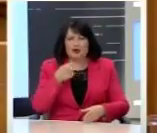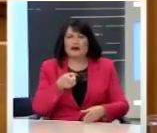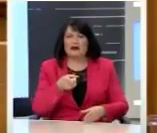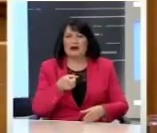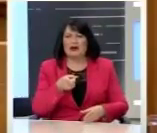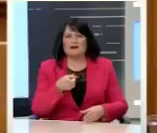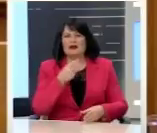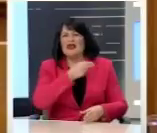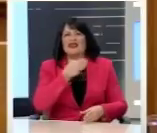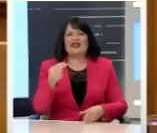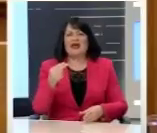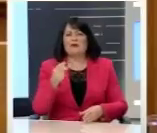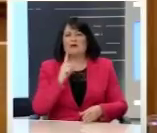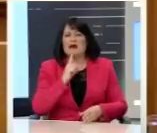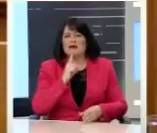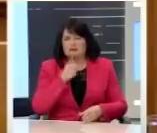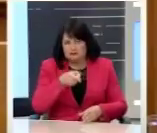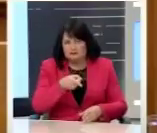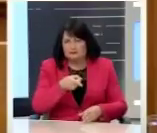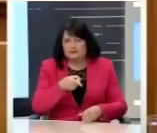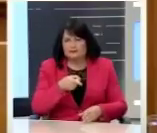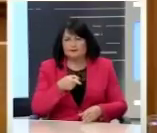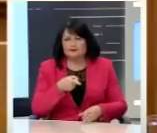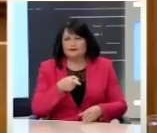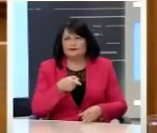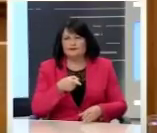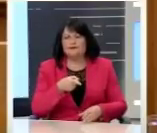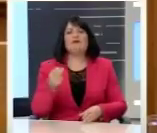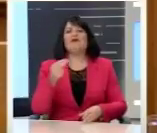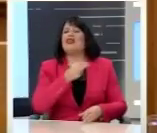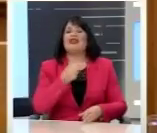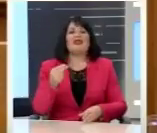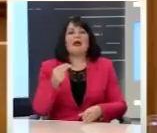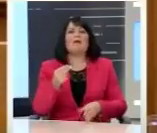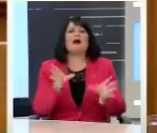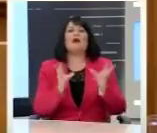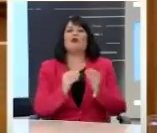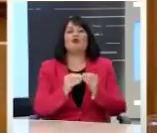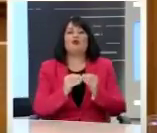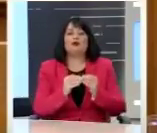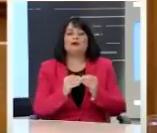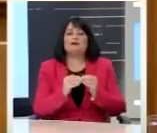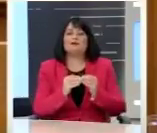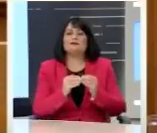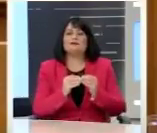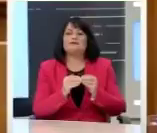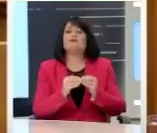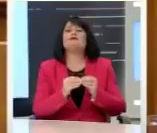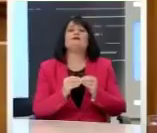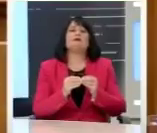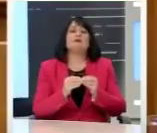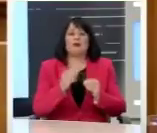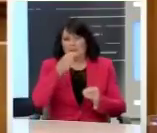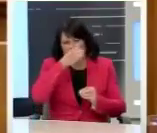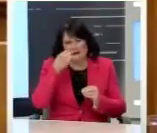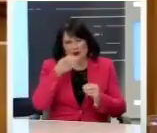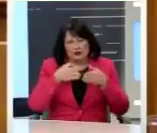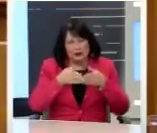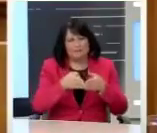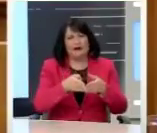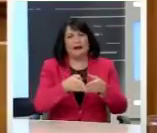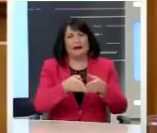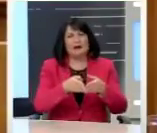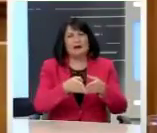η υπόθεση αυτή του ναρκοπλοίου είναι η υπόθεση που έχει να κάνει, είναι η υπόθεση που έχει να κάνει